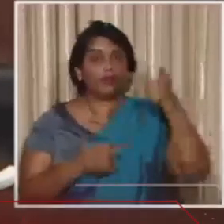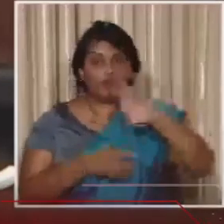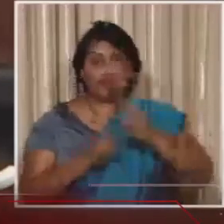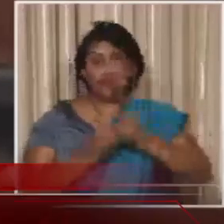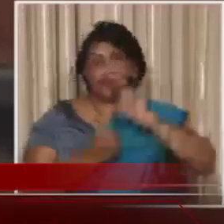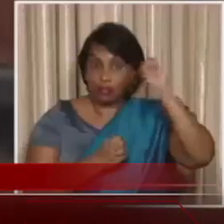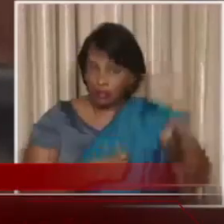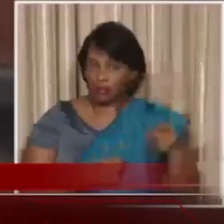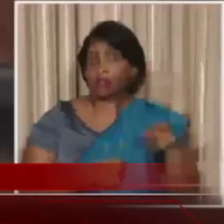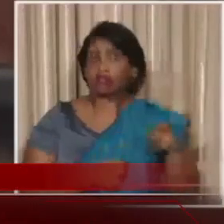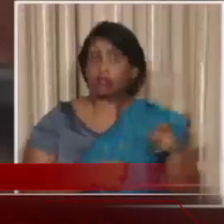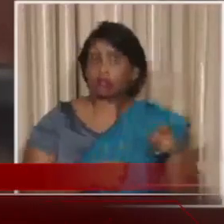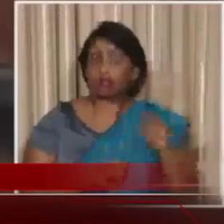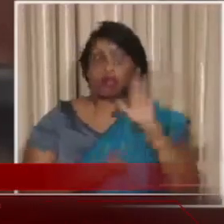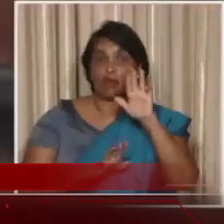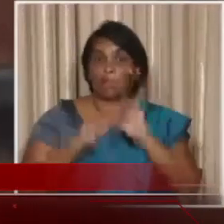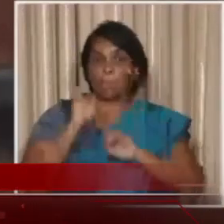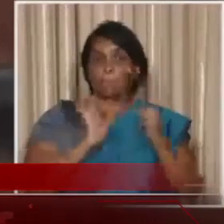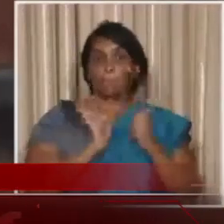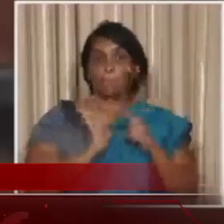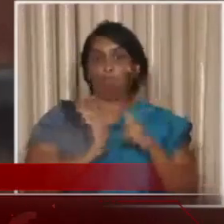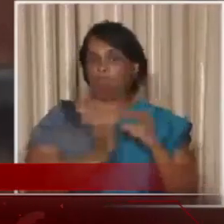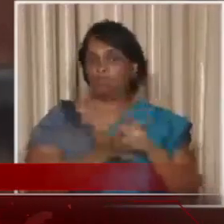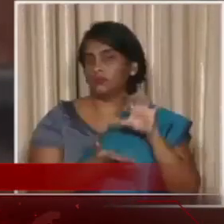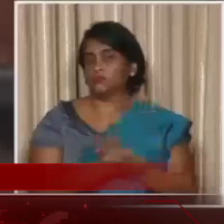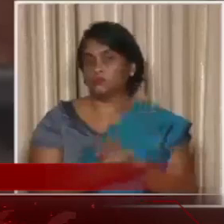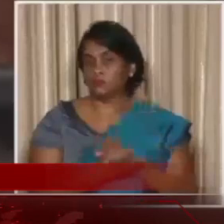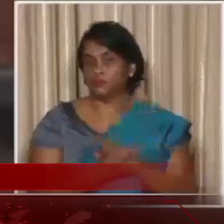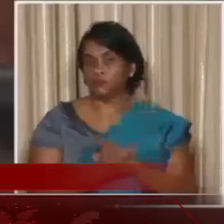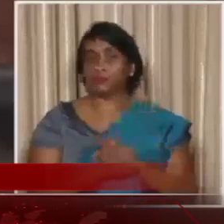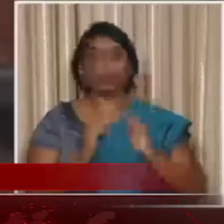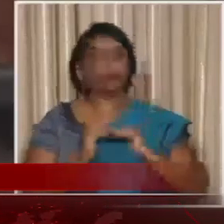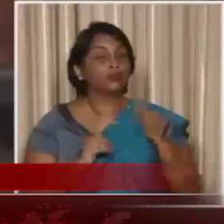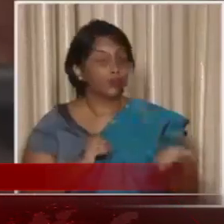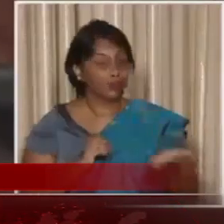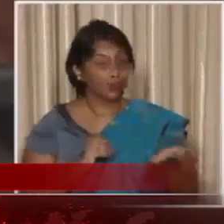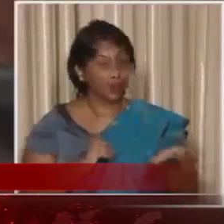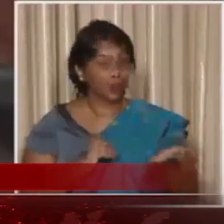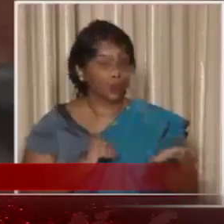ආයෝජනයට 9%ක පොලියක් තීරණය කරනවා. ඊට පස්සේ